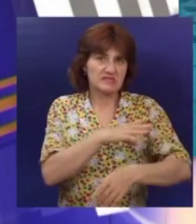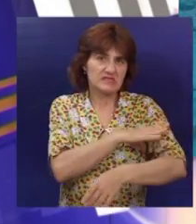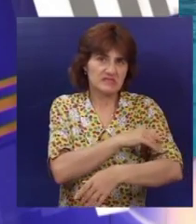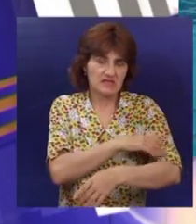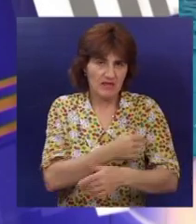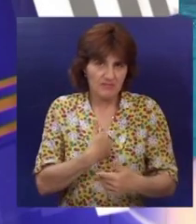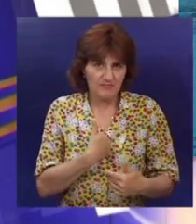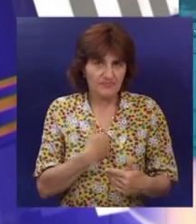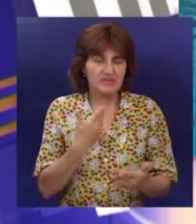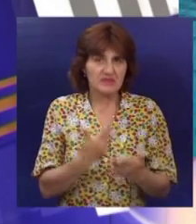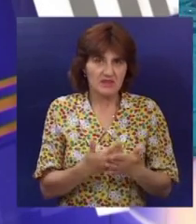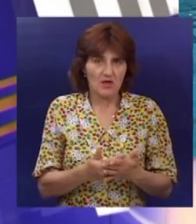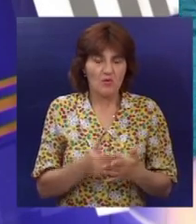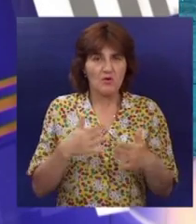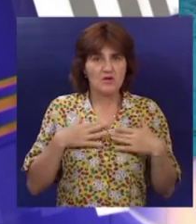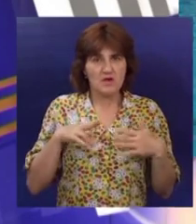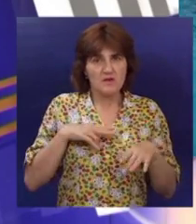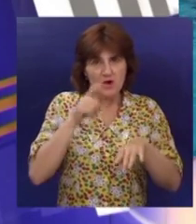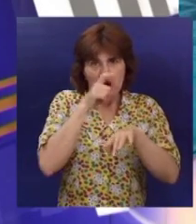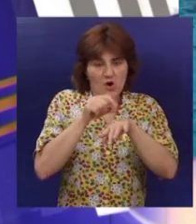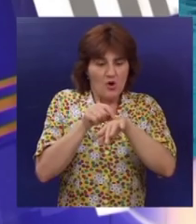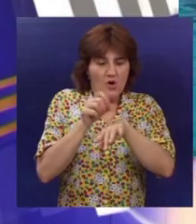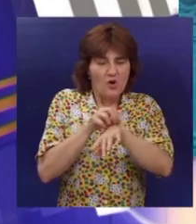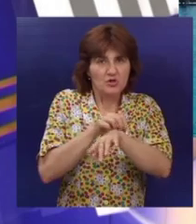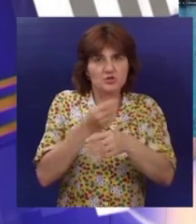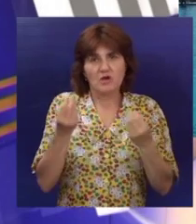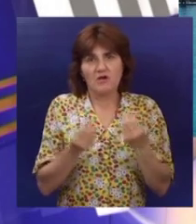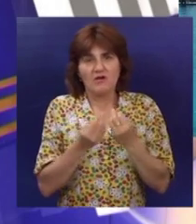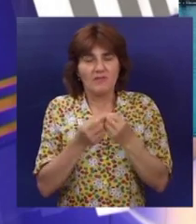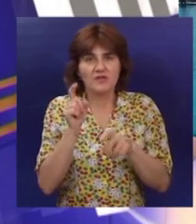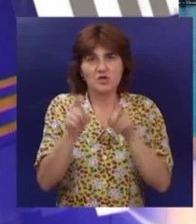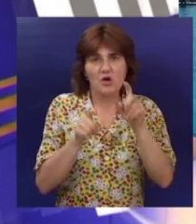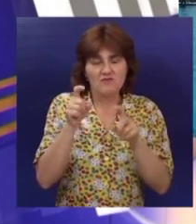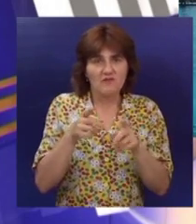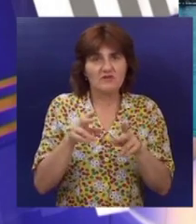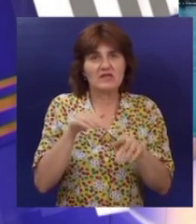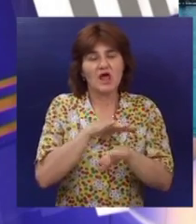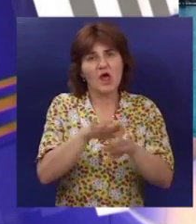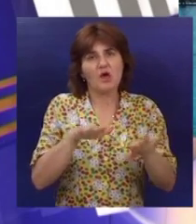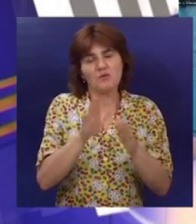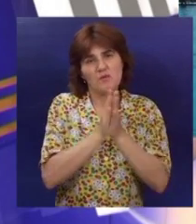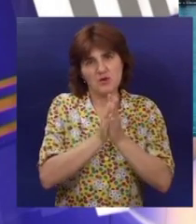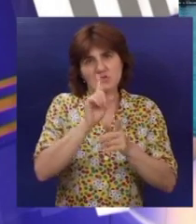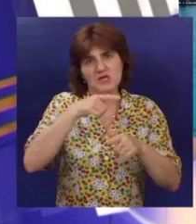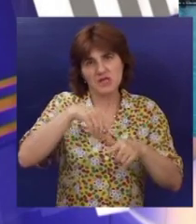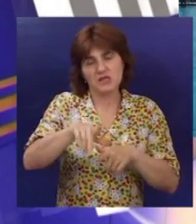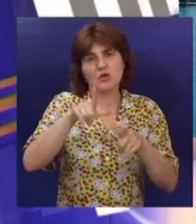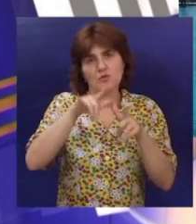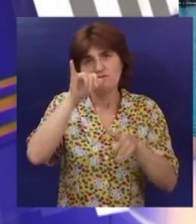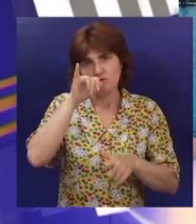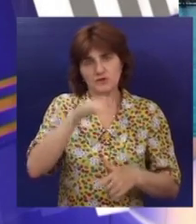sistem slabiji. Za kupače koji imaju otvorene rane na koži ili određena glivična oboljenja, kupanje se ne